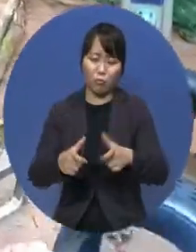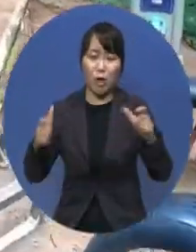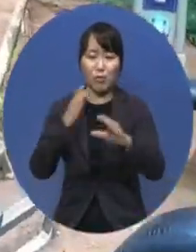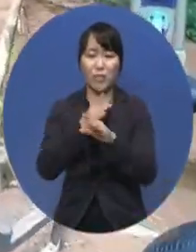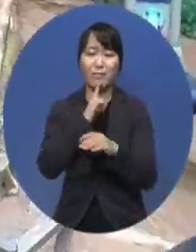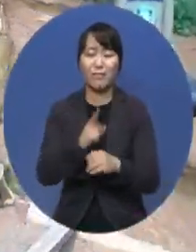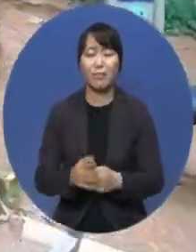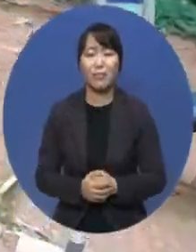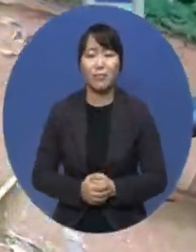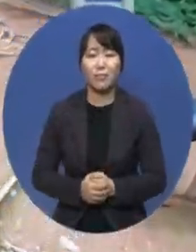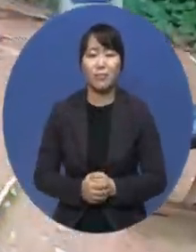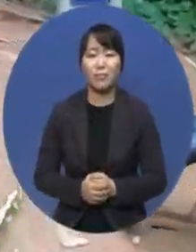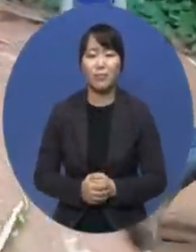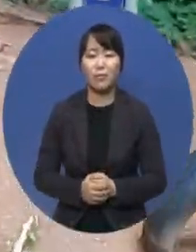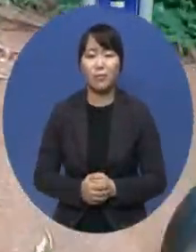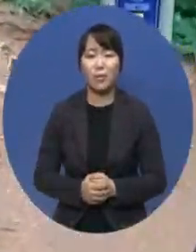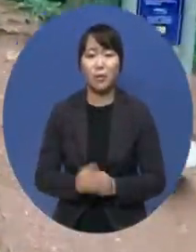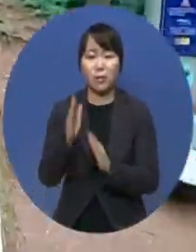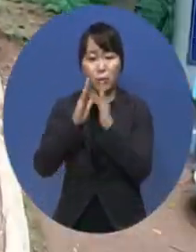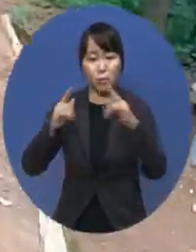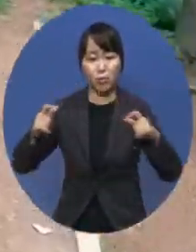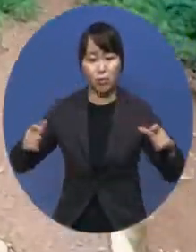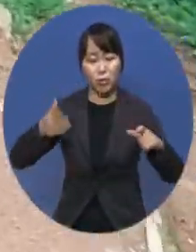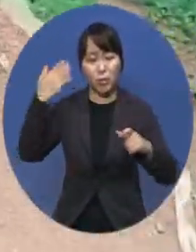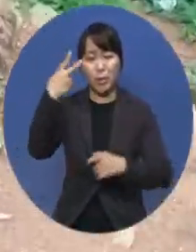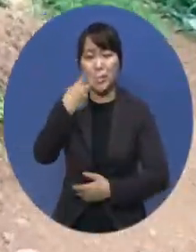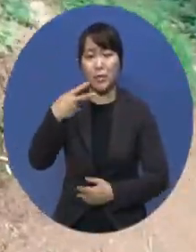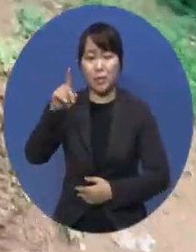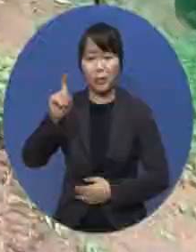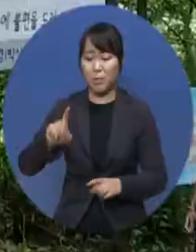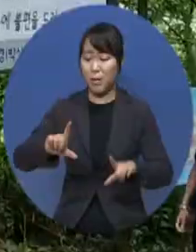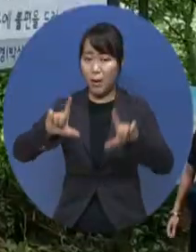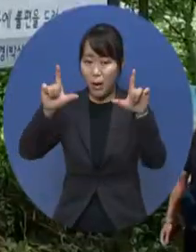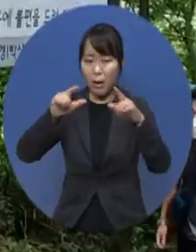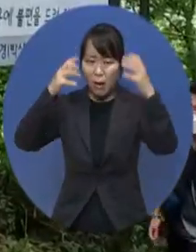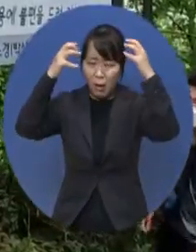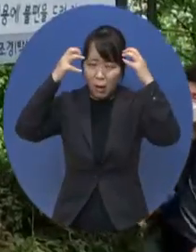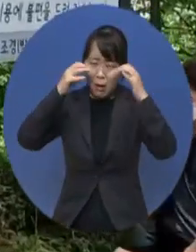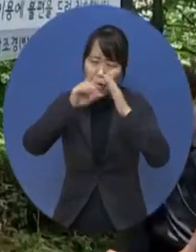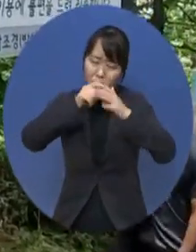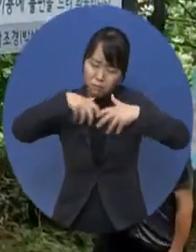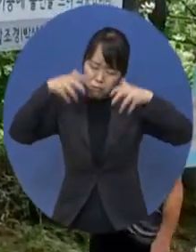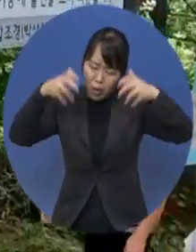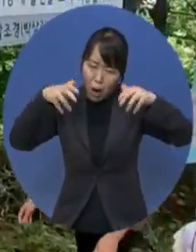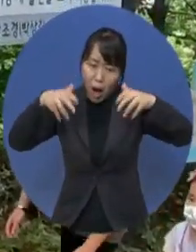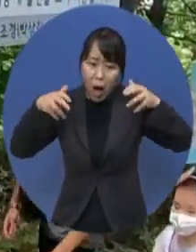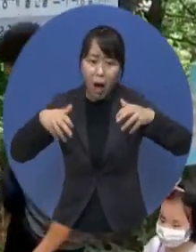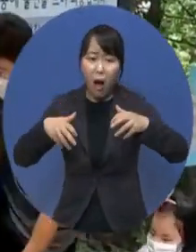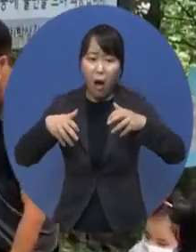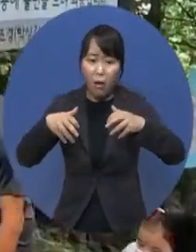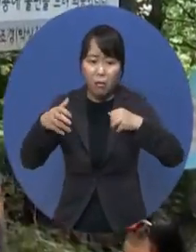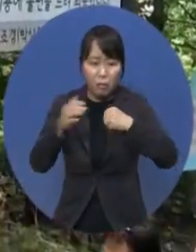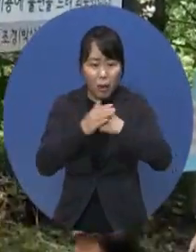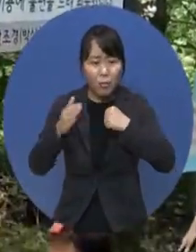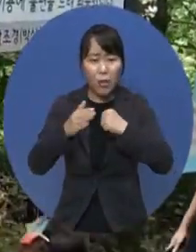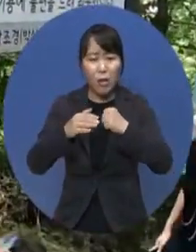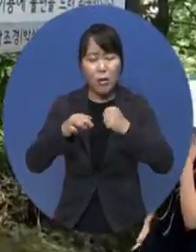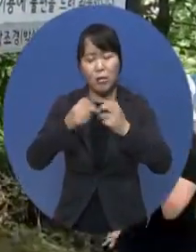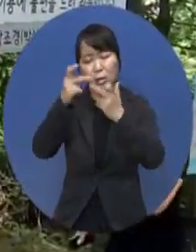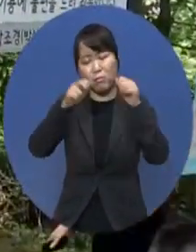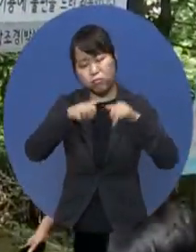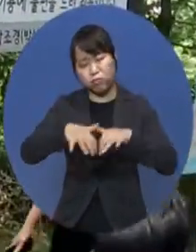말했습니다. 한편 서초구는 지난 2011년 여름철 집중호우로 우면산 산사태가